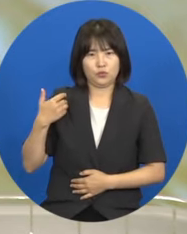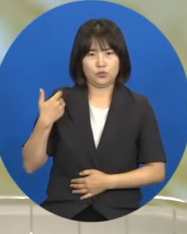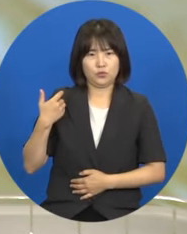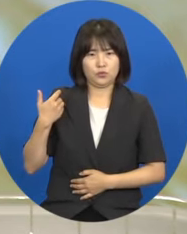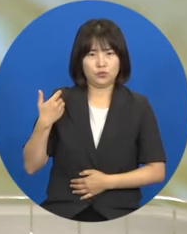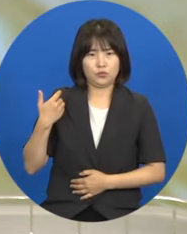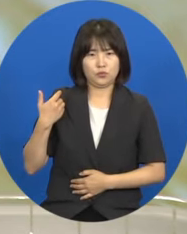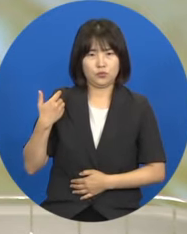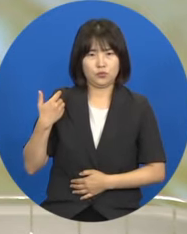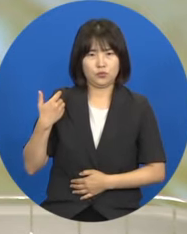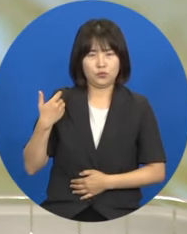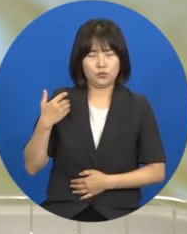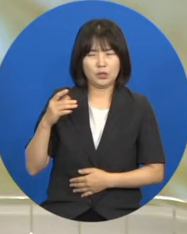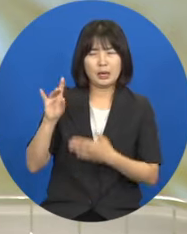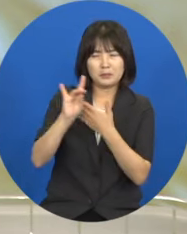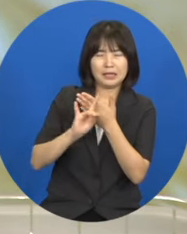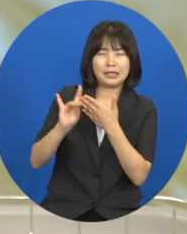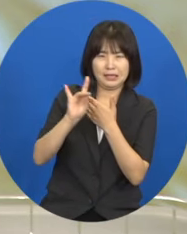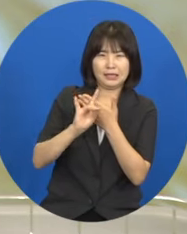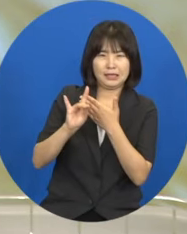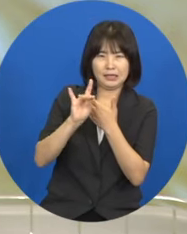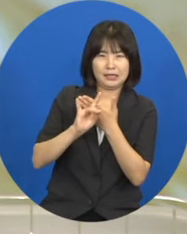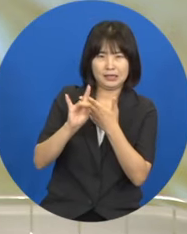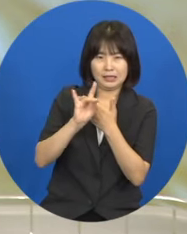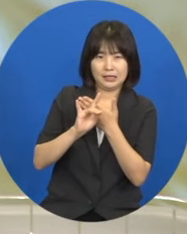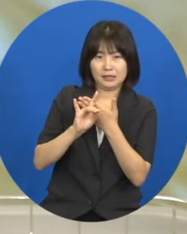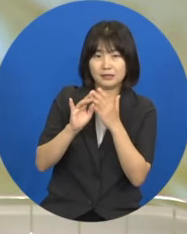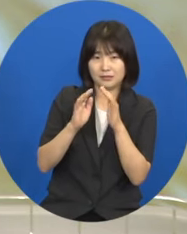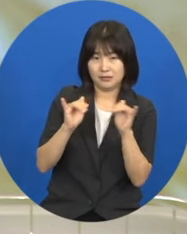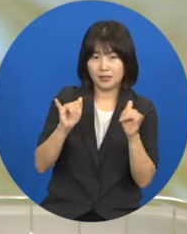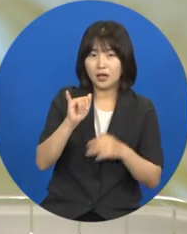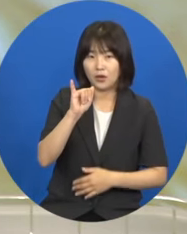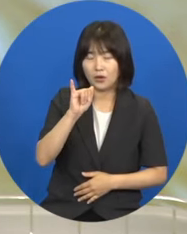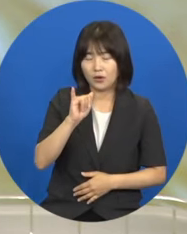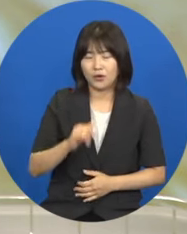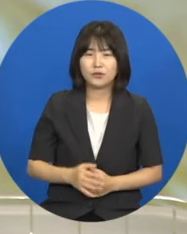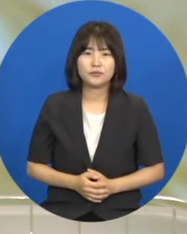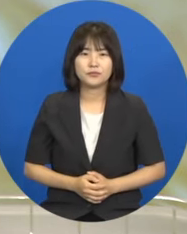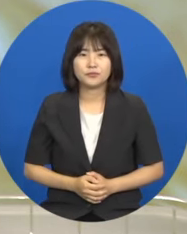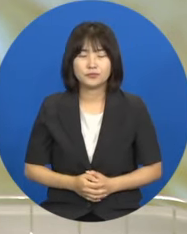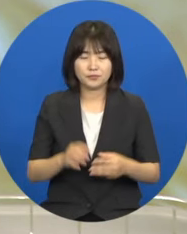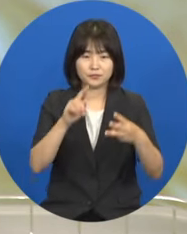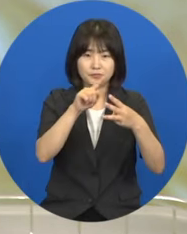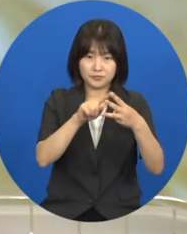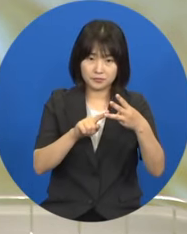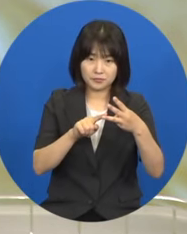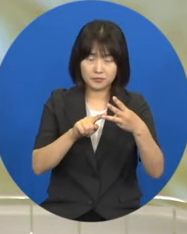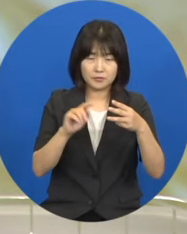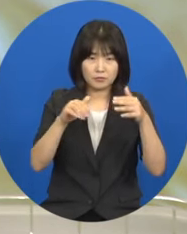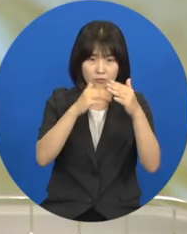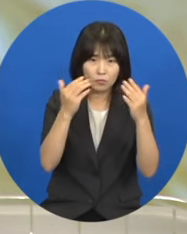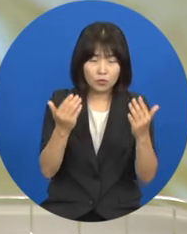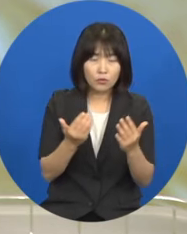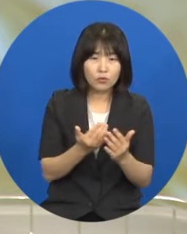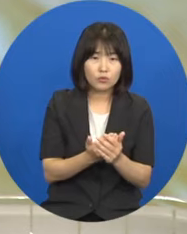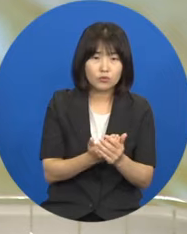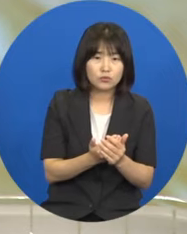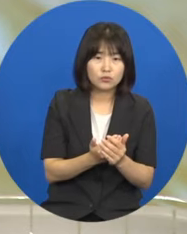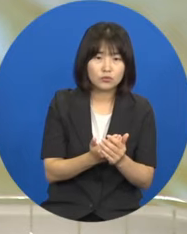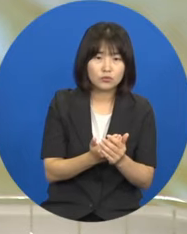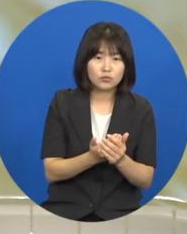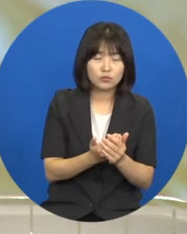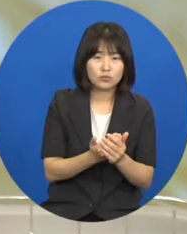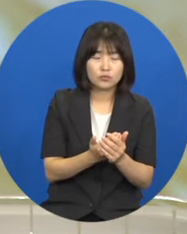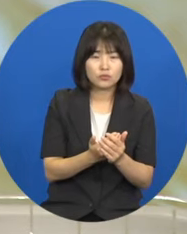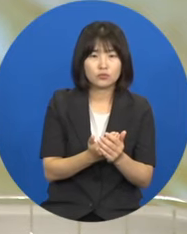모릅니다라고 핑계 되시는 분들도 있습니다. 이 세 가지가 모두 해당하시는 분도 있고 이 중에 하나만